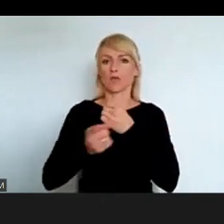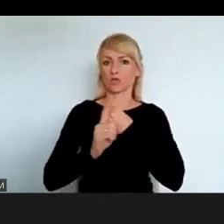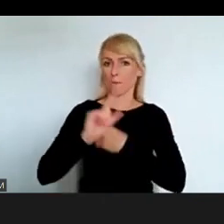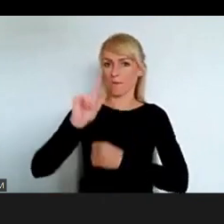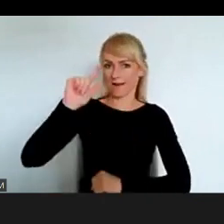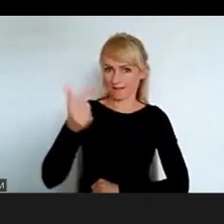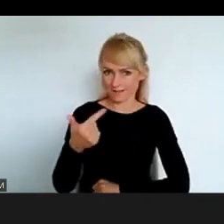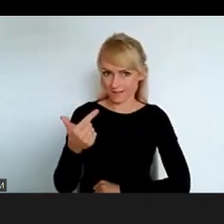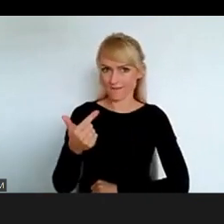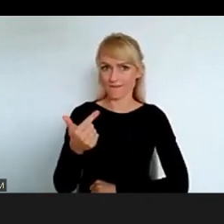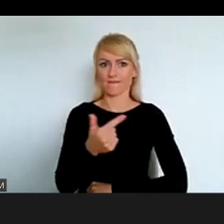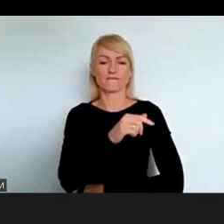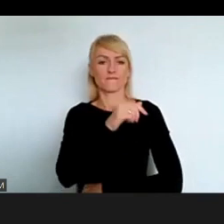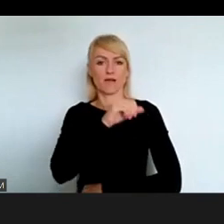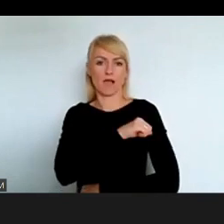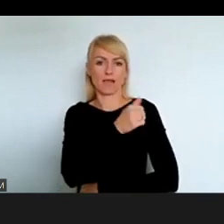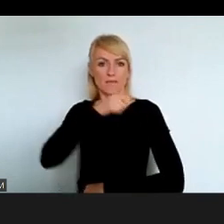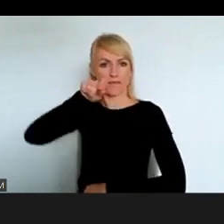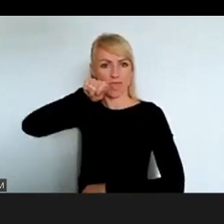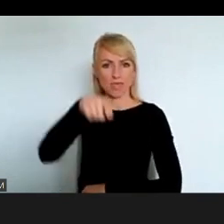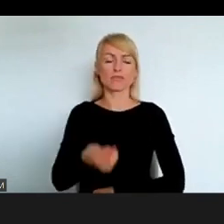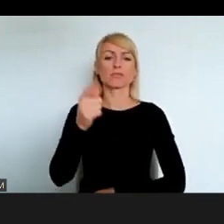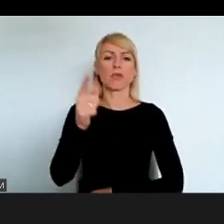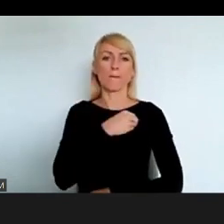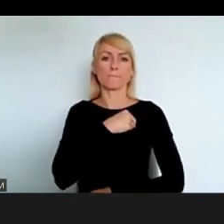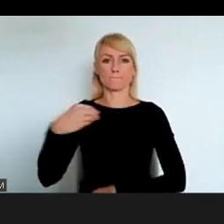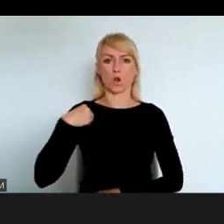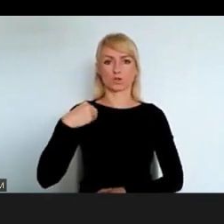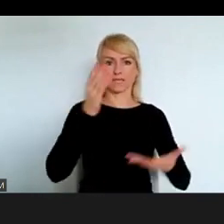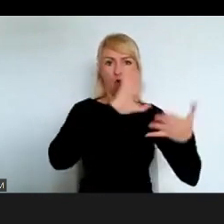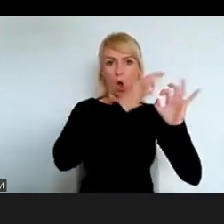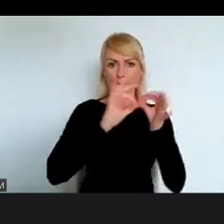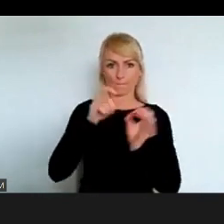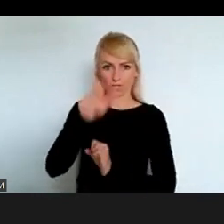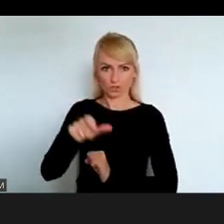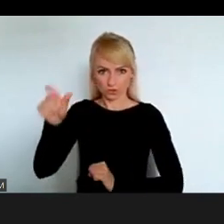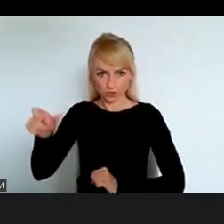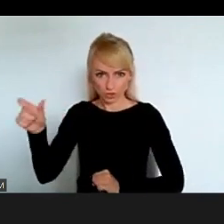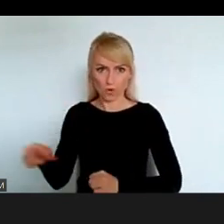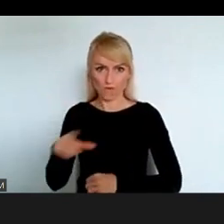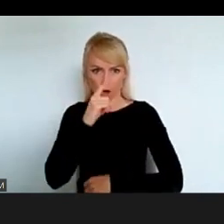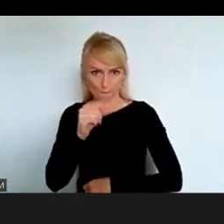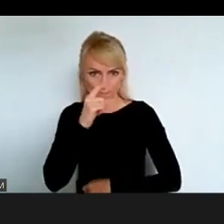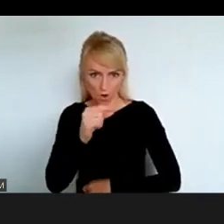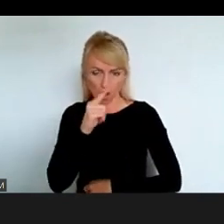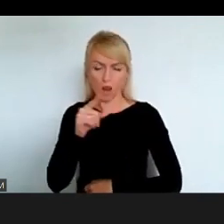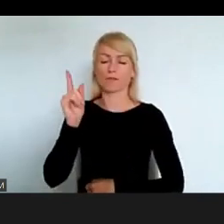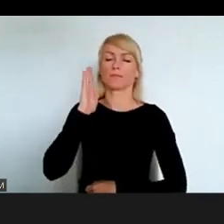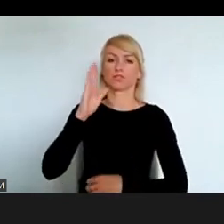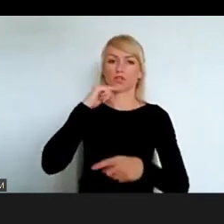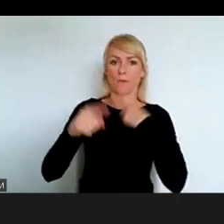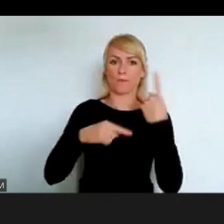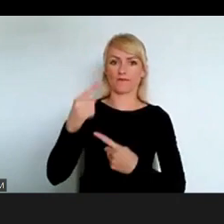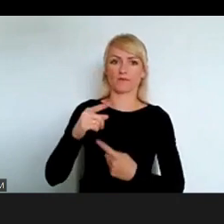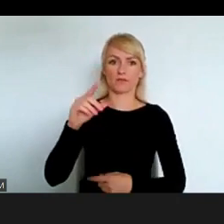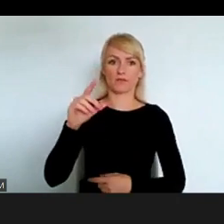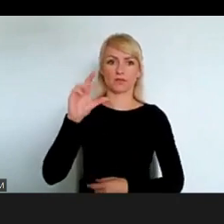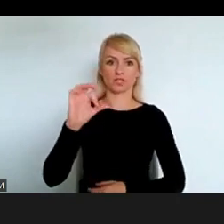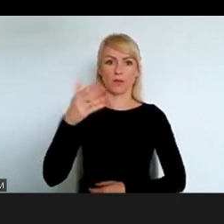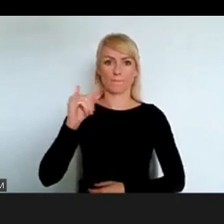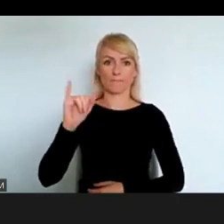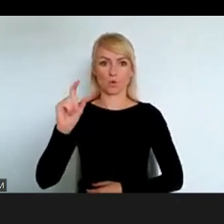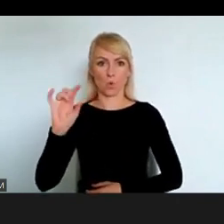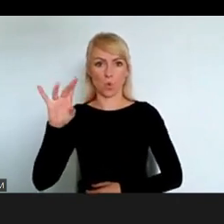polskich olimpijczyków w Opolu opowie pan dyrektor Mirosław Śnigórski. Ja się nazywam Agnieszka Drewniak i jestem ekspertem do